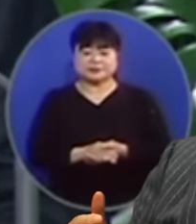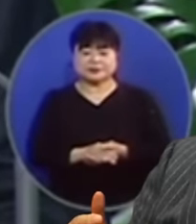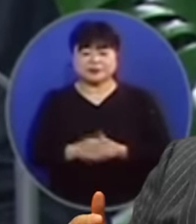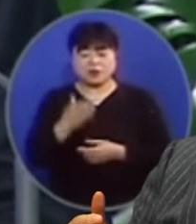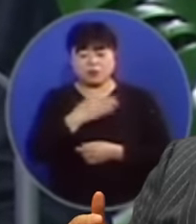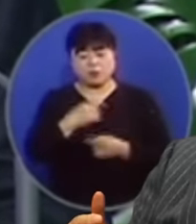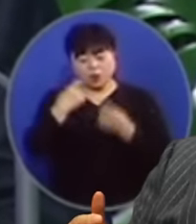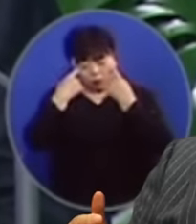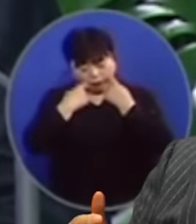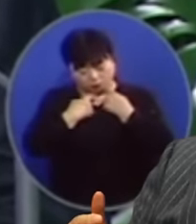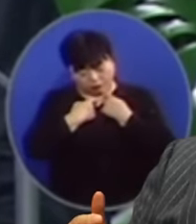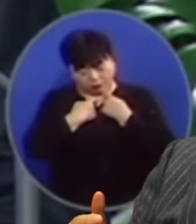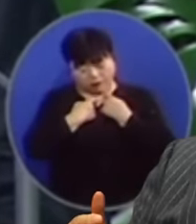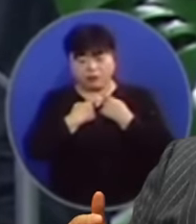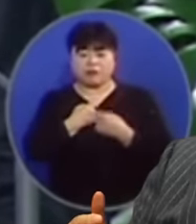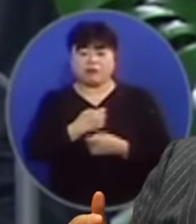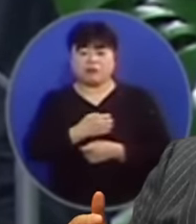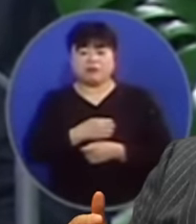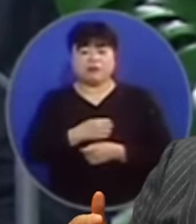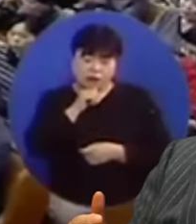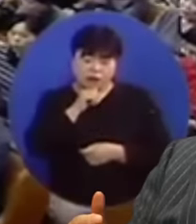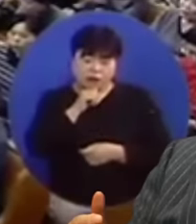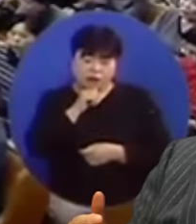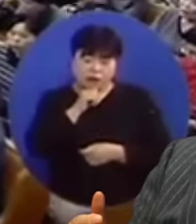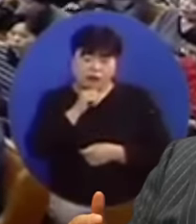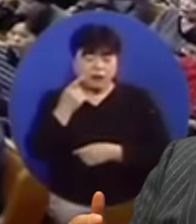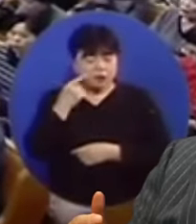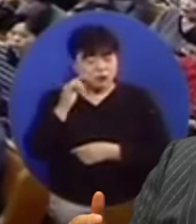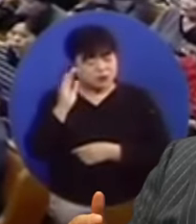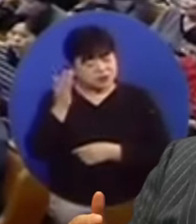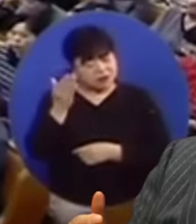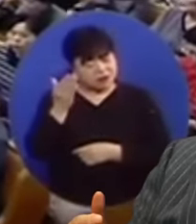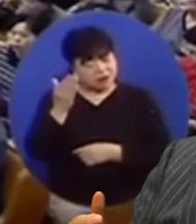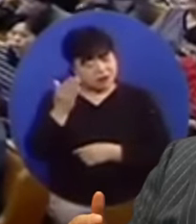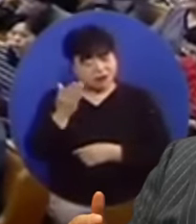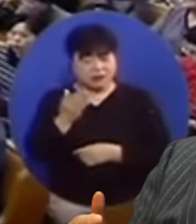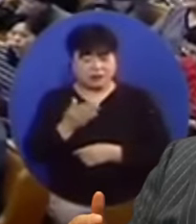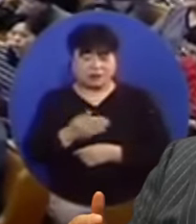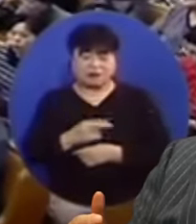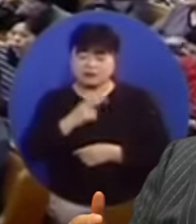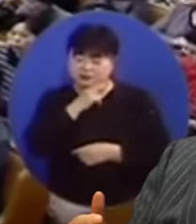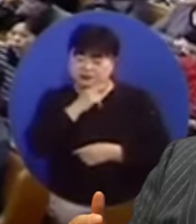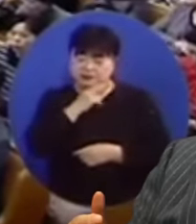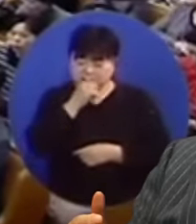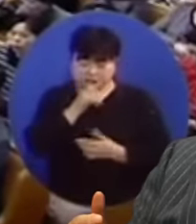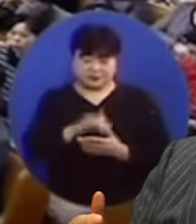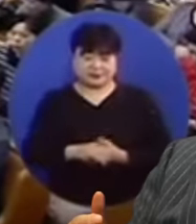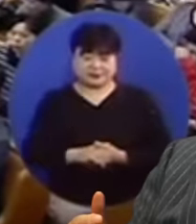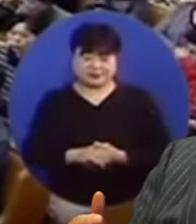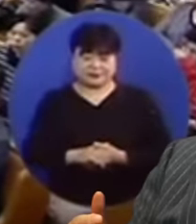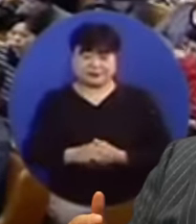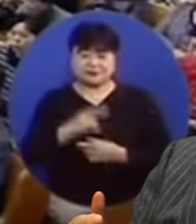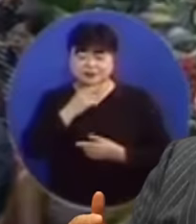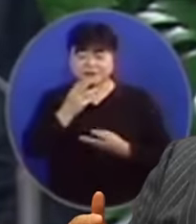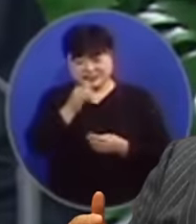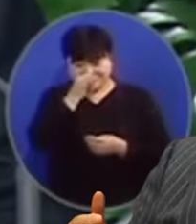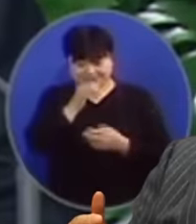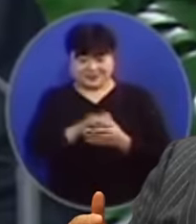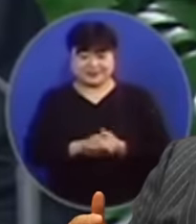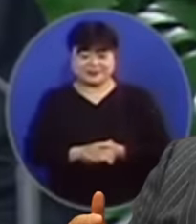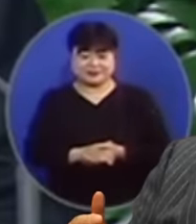몸도 허약하고 가난해서 내가 과연 목사가 되겠는가, 목회를 할 수 있겠는가 그런 의심이